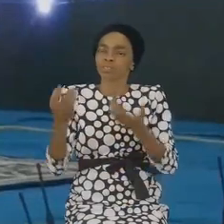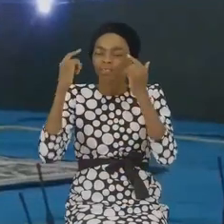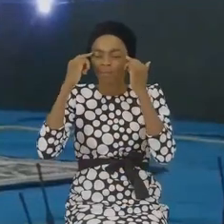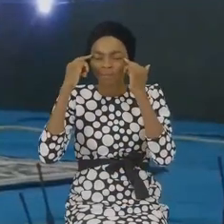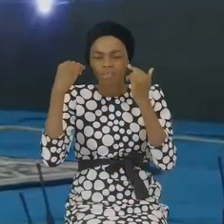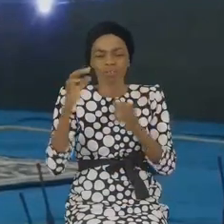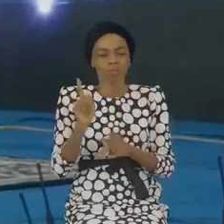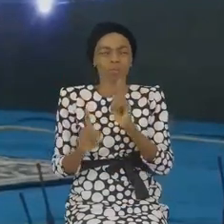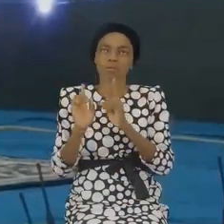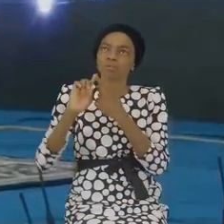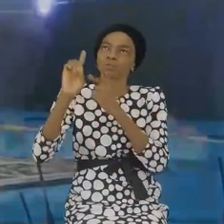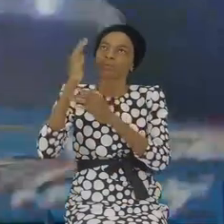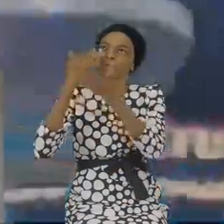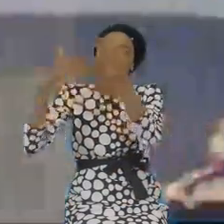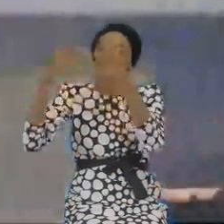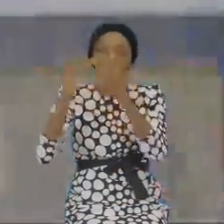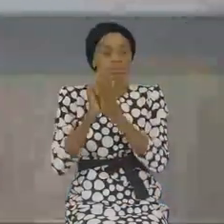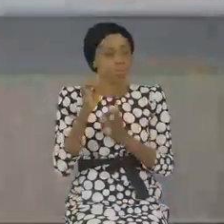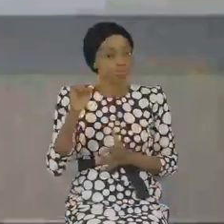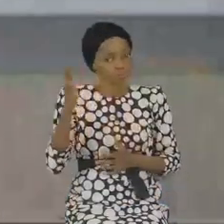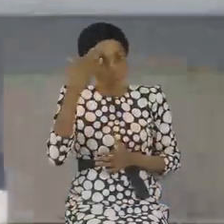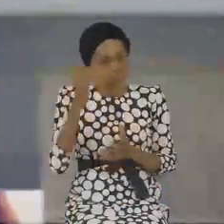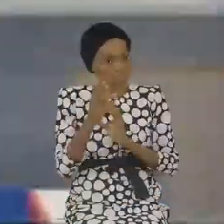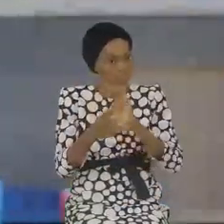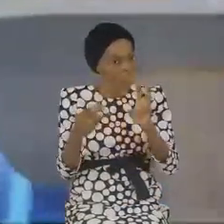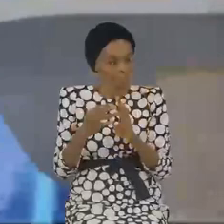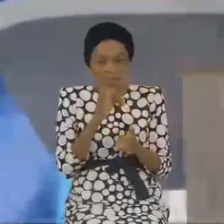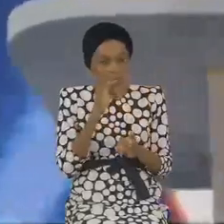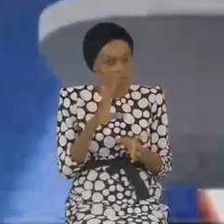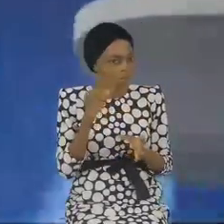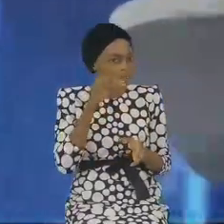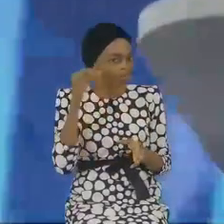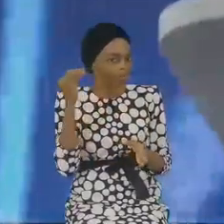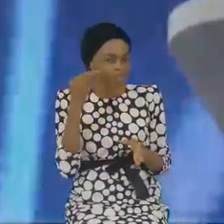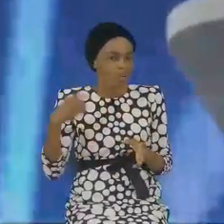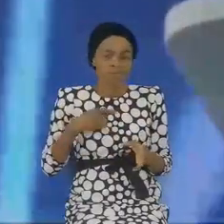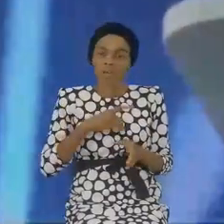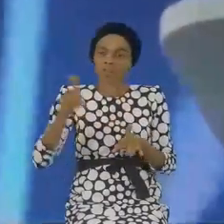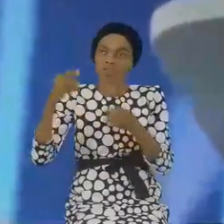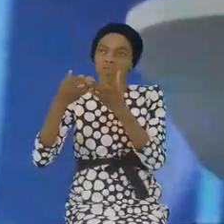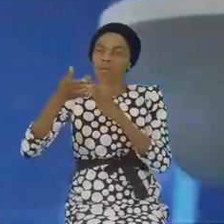le ciel afin qu'ils sachent que ce monde n'est pas leur demeure, mais que nous allons dans un lieu